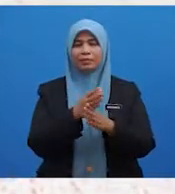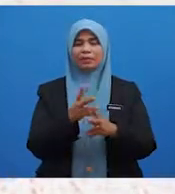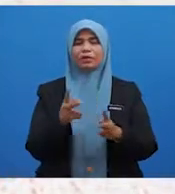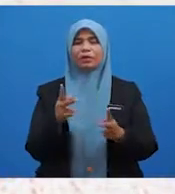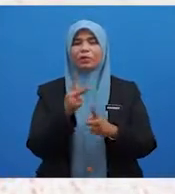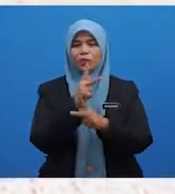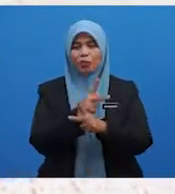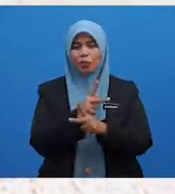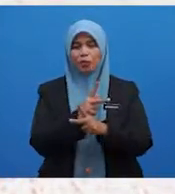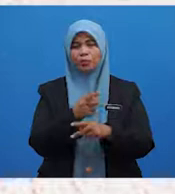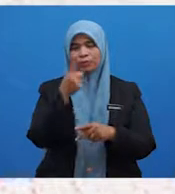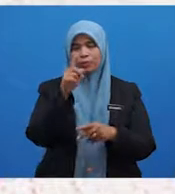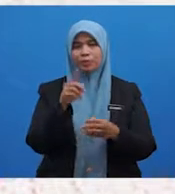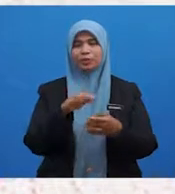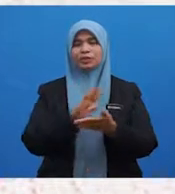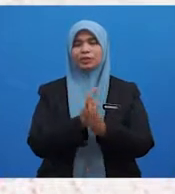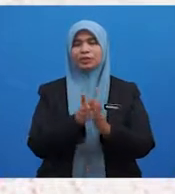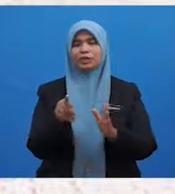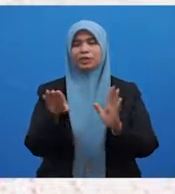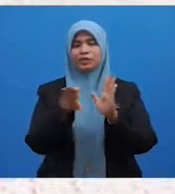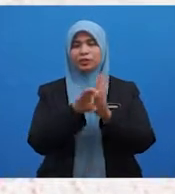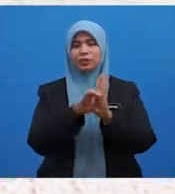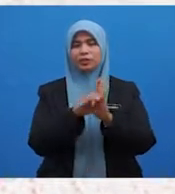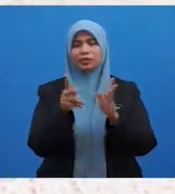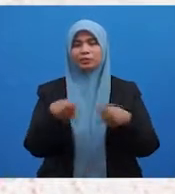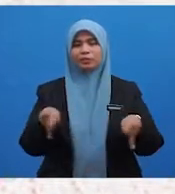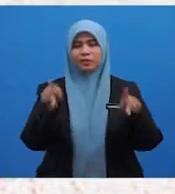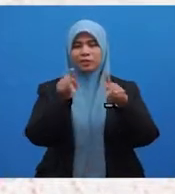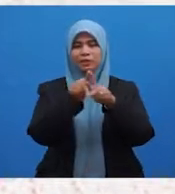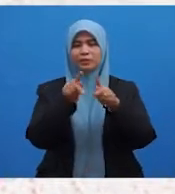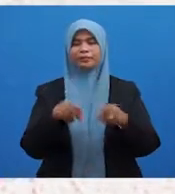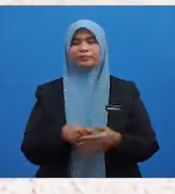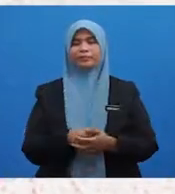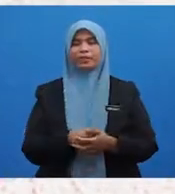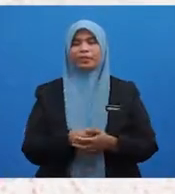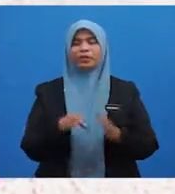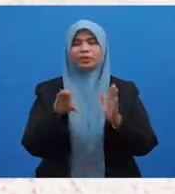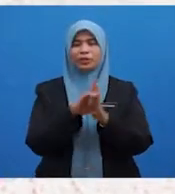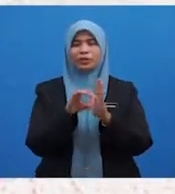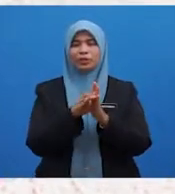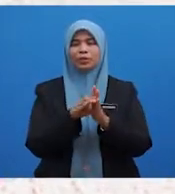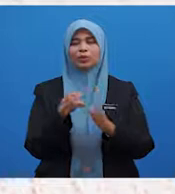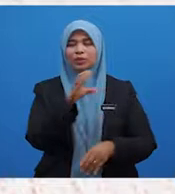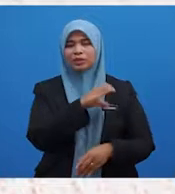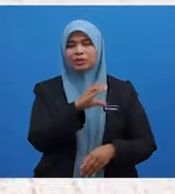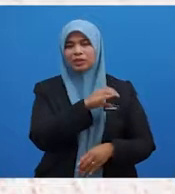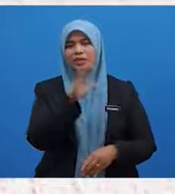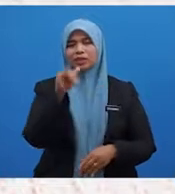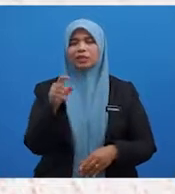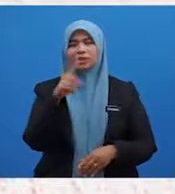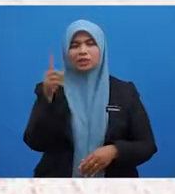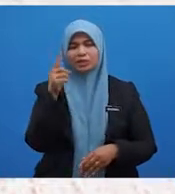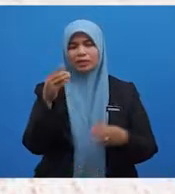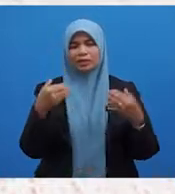kukuh untuk dijadikan contoh peristiwa. Contoh ciri-ciri yang sering ada